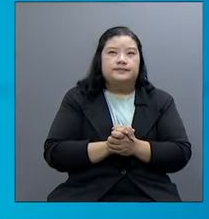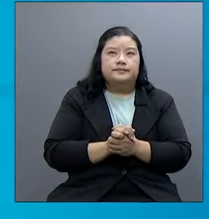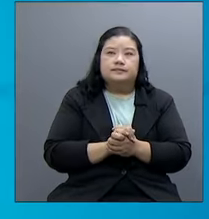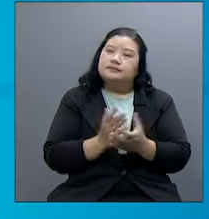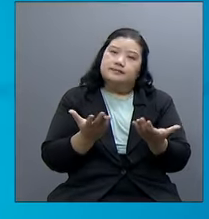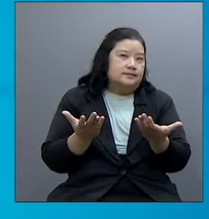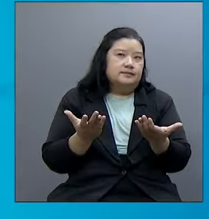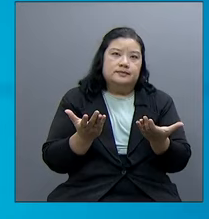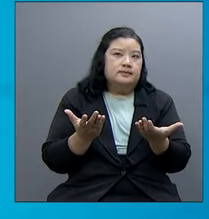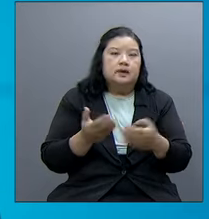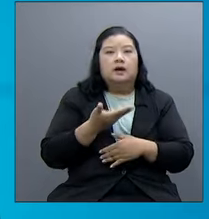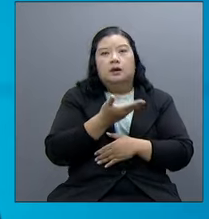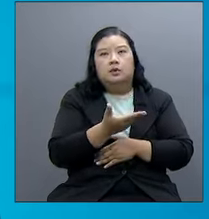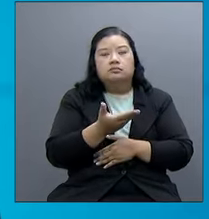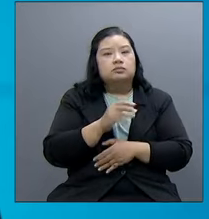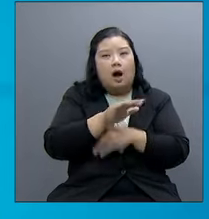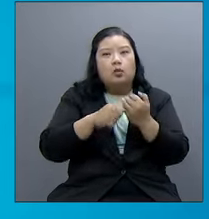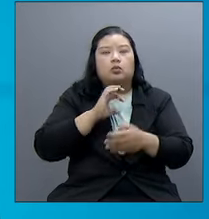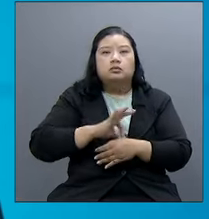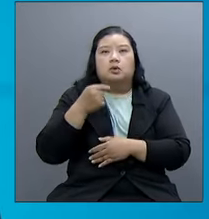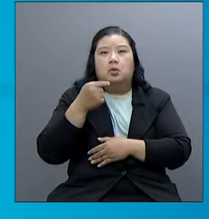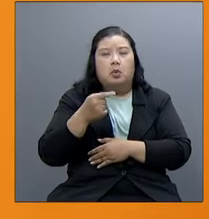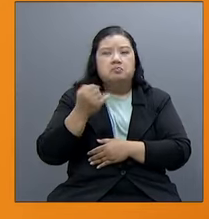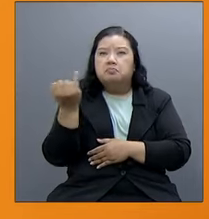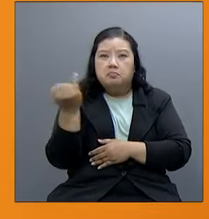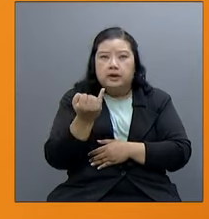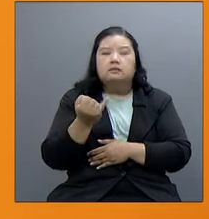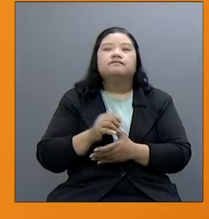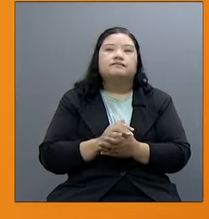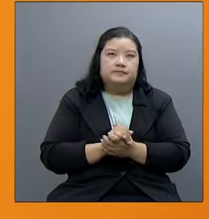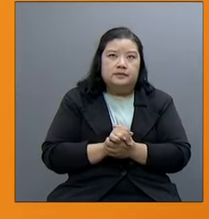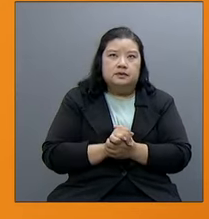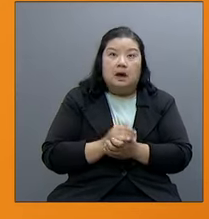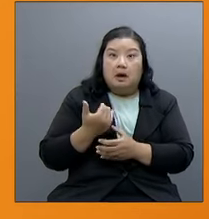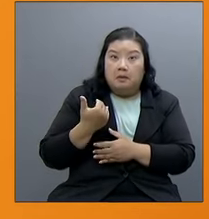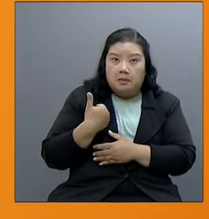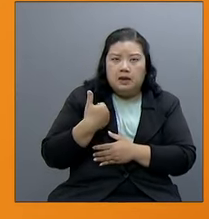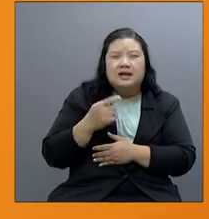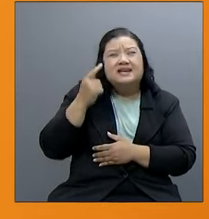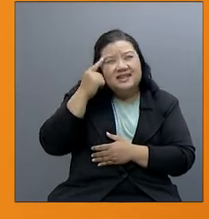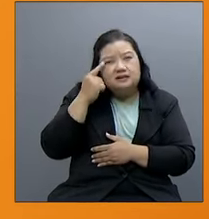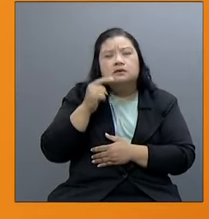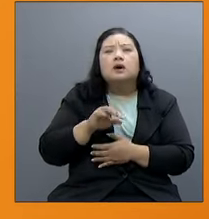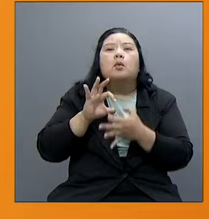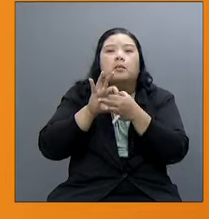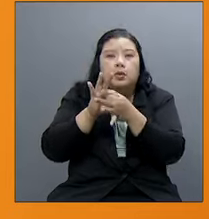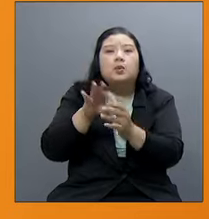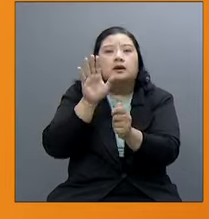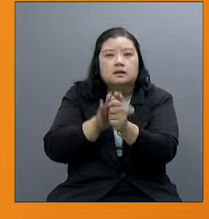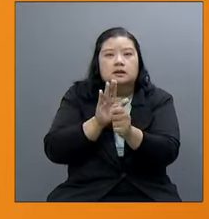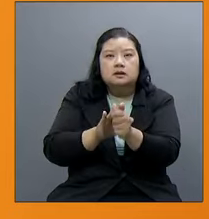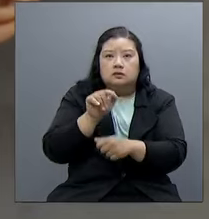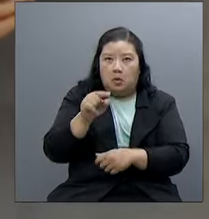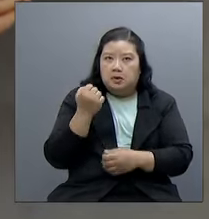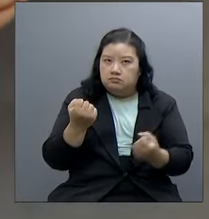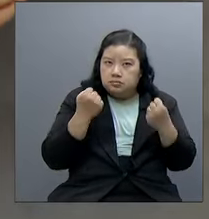ครัพูเห่านี้เลยครับรวแลวเปนการ blood paintทางคำพดชงนั้นบางครั้งเราคิทำดควหวงดีเพราะคิดว่าtext toเข้มแ